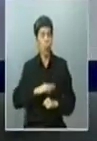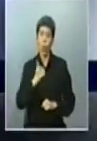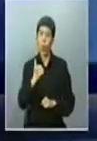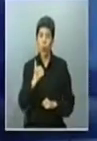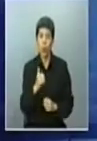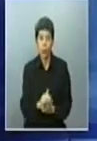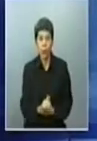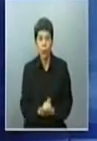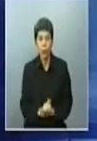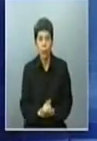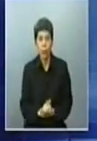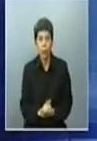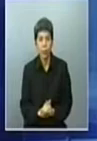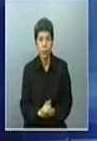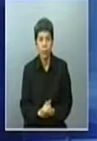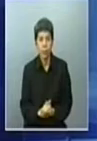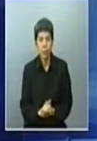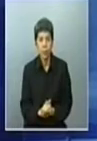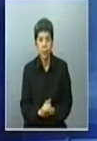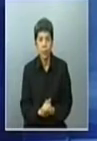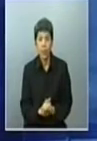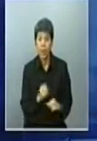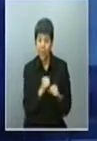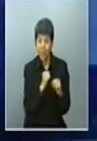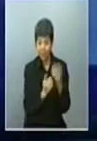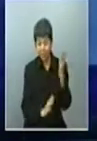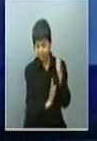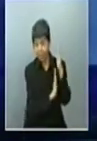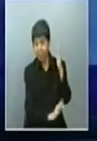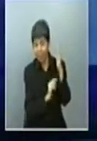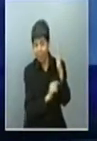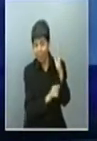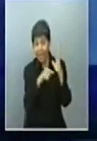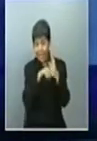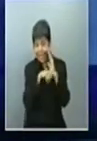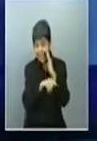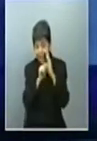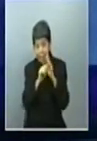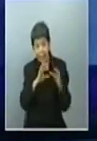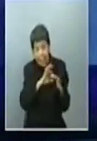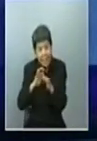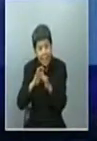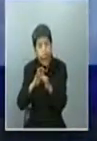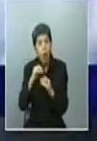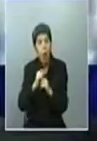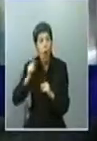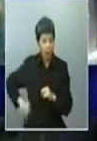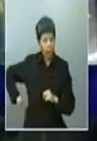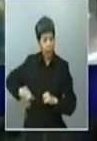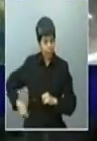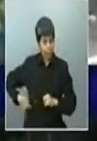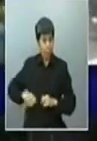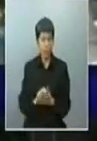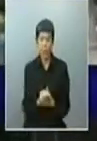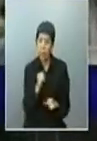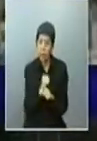นี ้ส่วนฝั่งทะเลตะวันออกอย่างเขตเศรษฐกิจพิเศษจังหวัดตราดเชื่อมจังหวัดเกาะกงประเทศกัมพูชาพร้อม